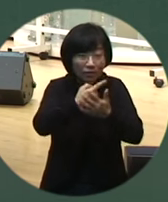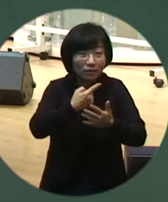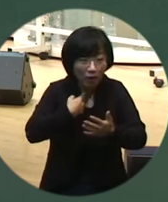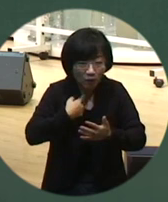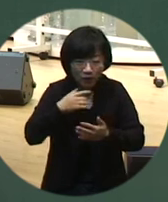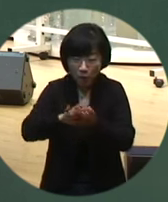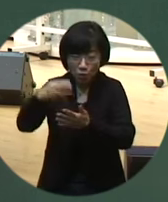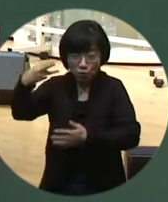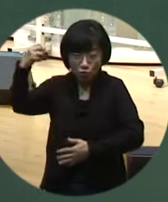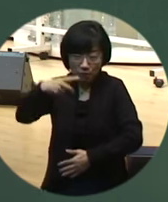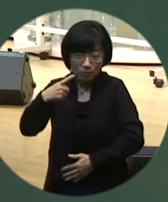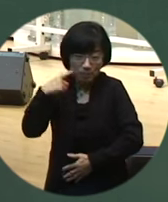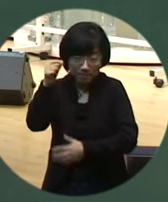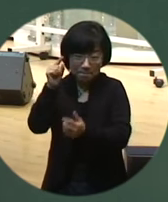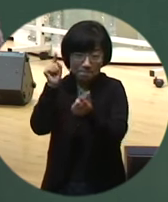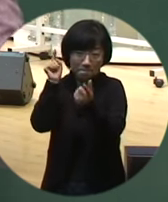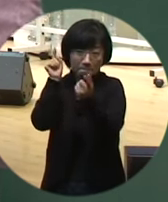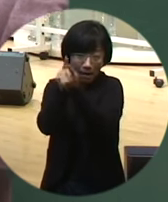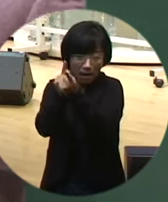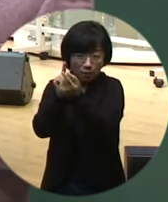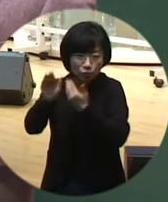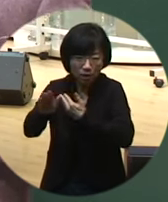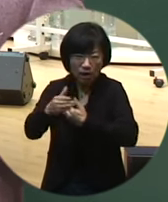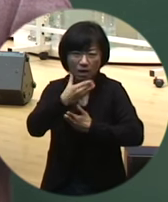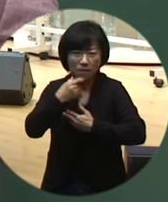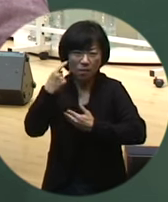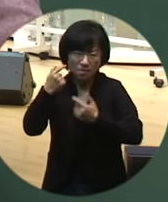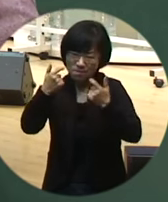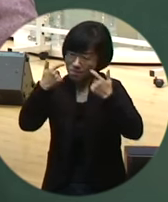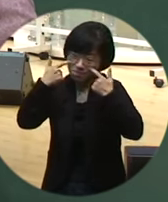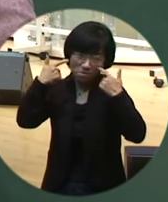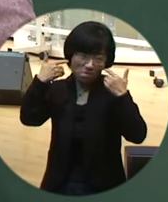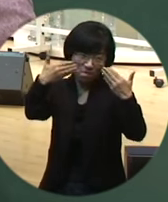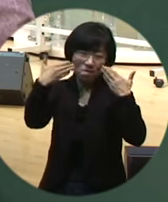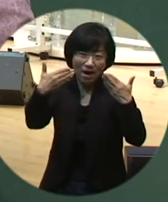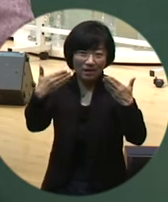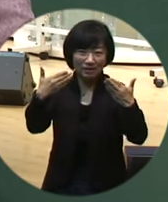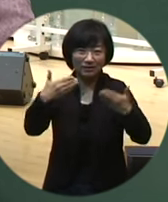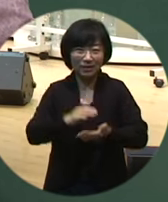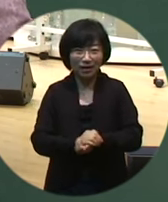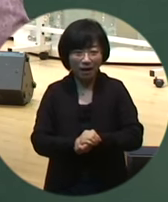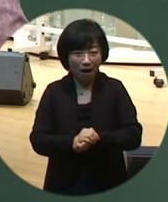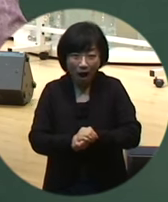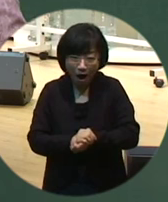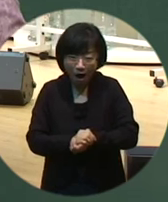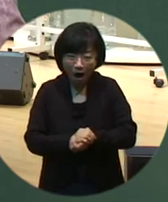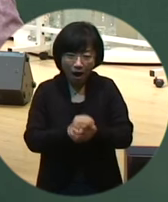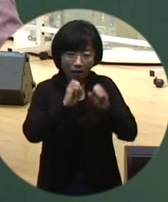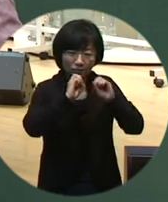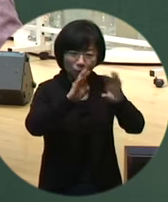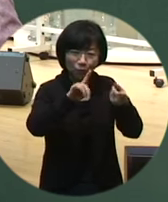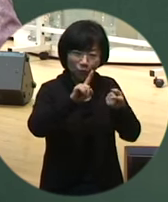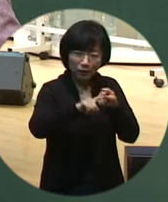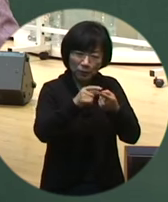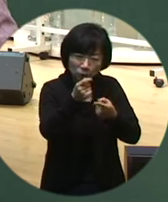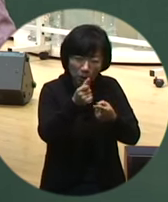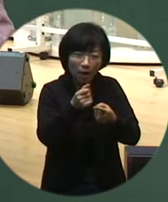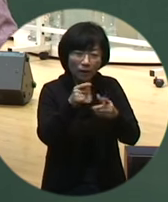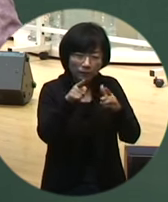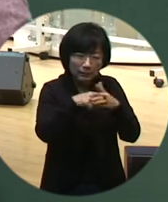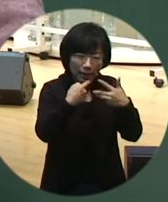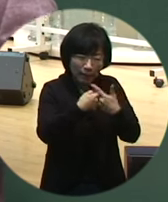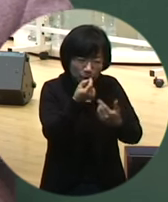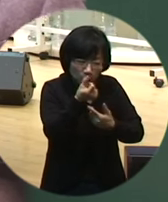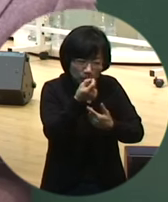and that gospel that I had a vague understanding of became very clear. 제대로 한 것도 아닌데 전도가 조금 이해되더라고요. I didn't do anything correctly, and yet I was